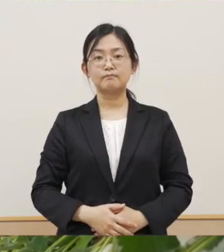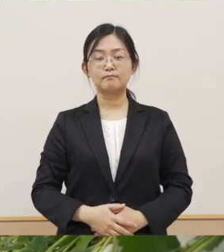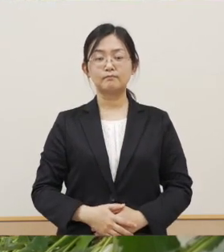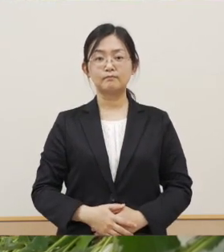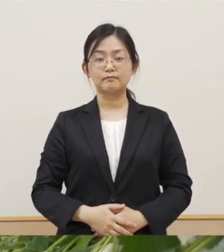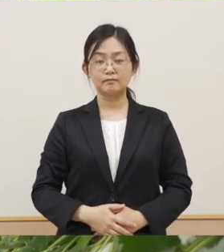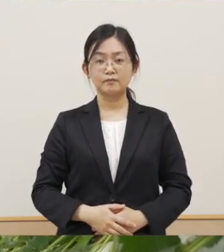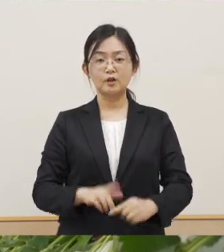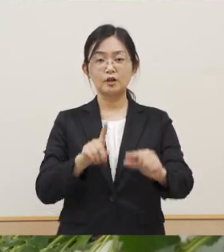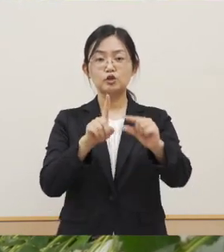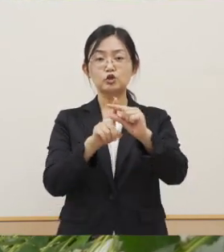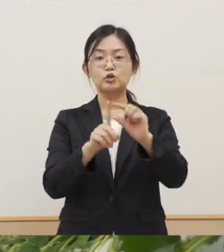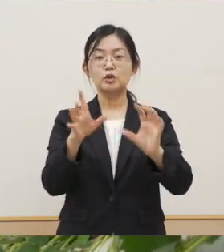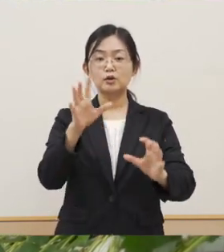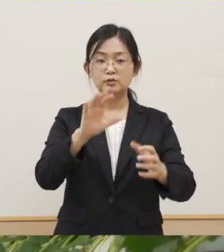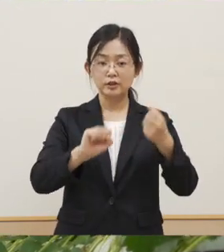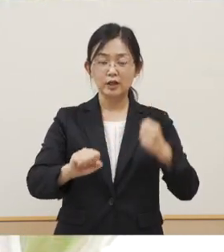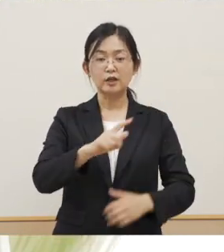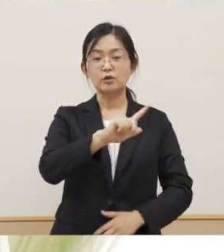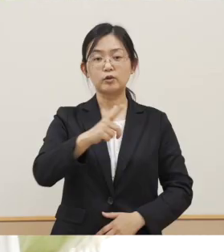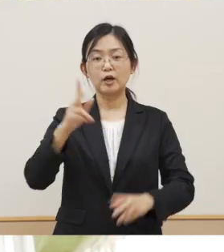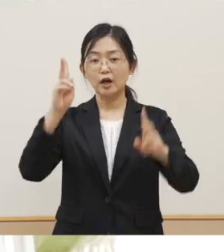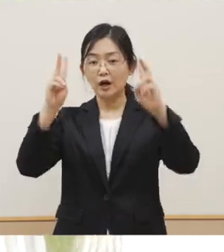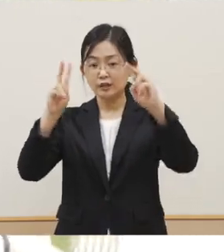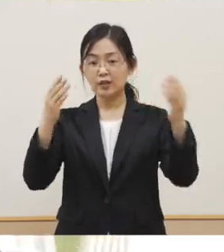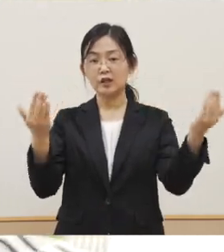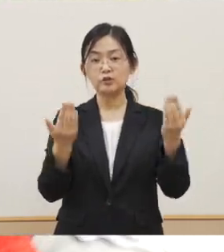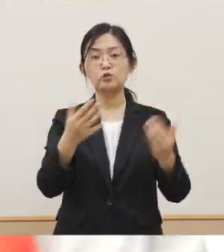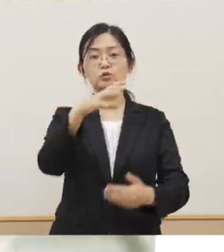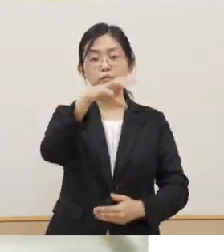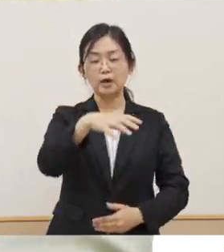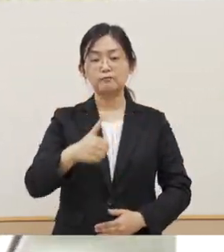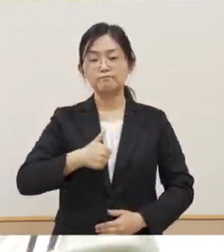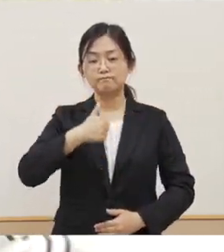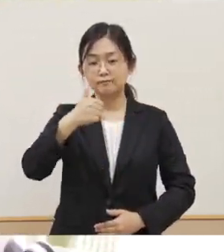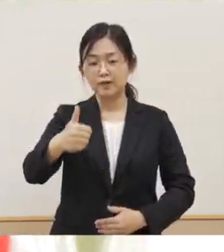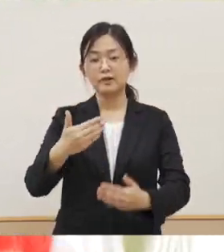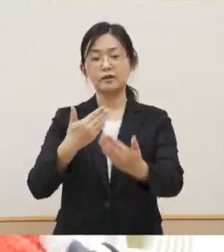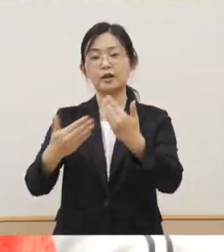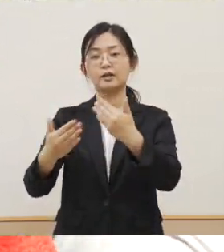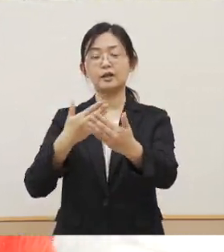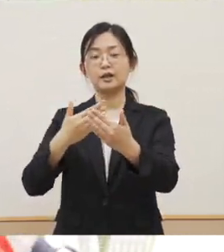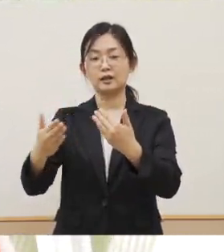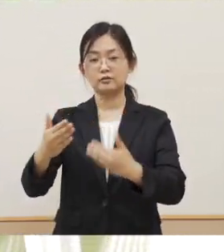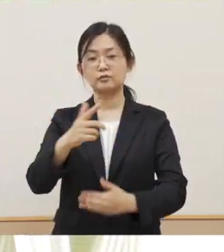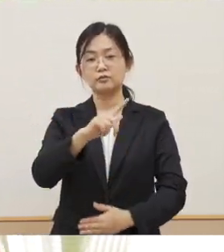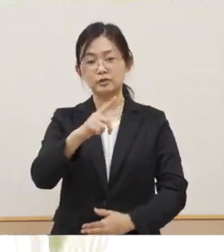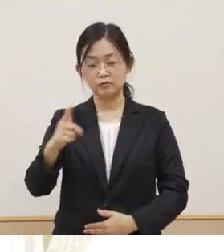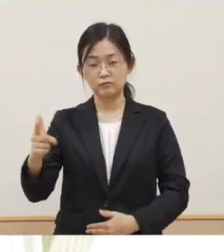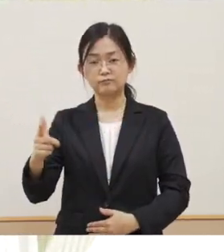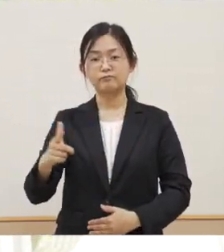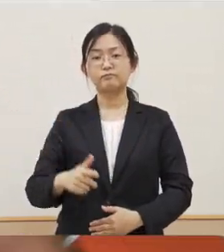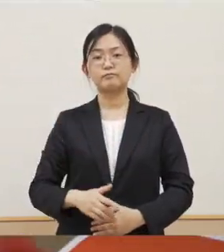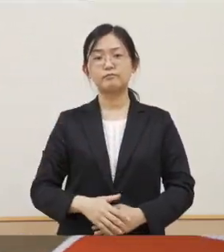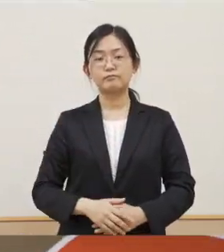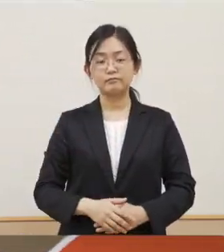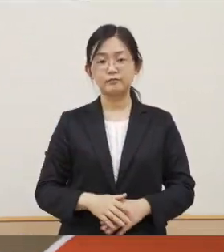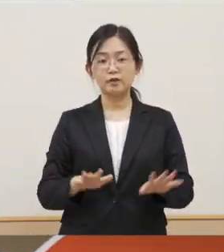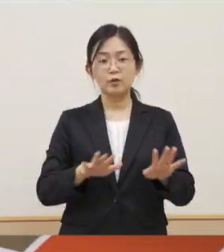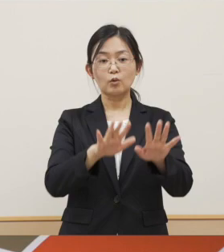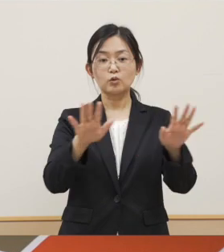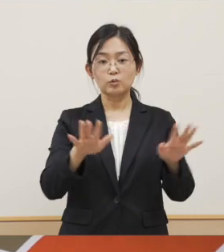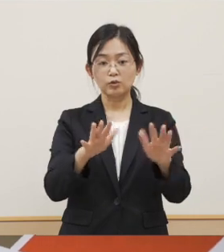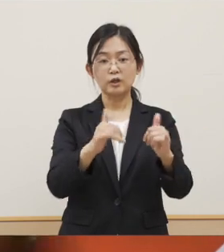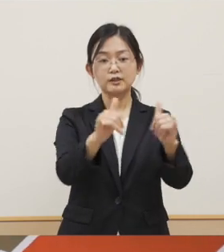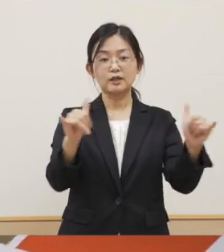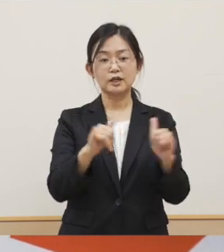中学生がさまざまな事業所で職業体験を行うトライアルウィークを実施するなど、子どもたちが